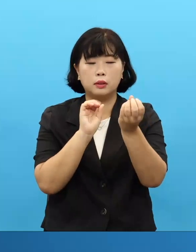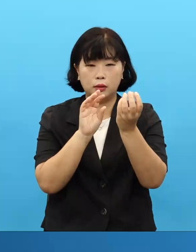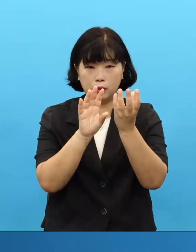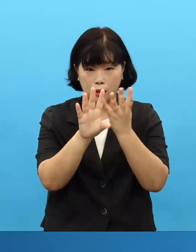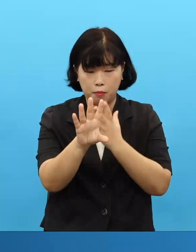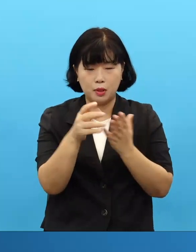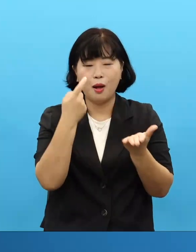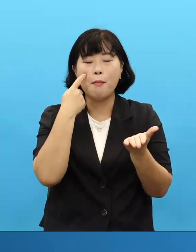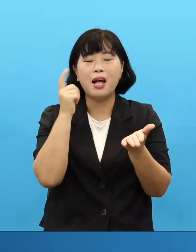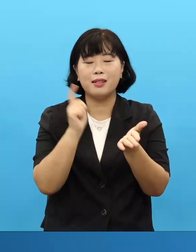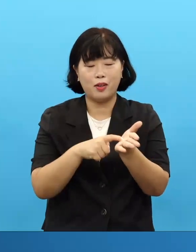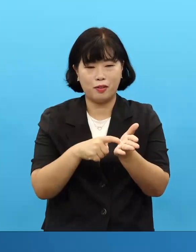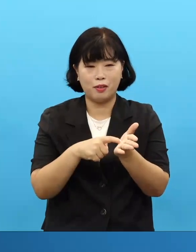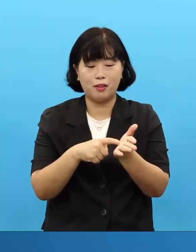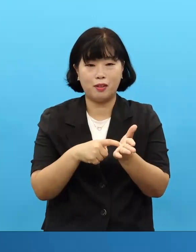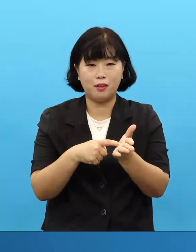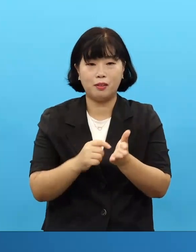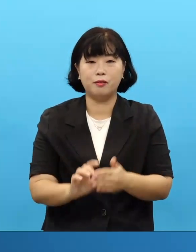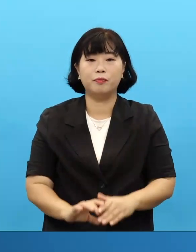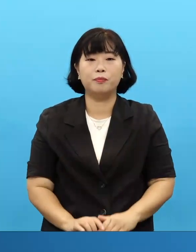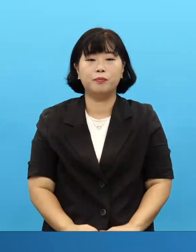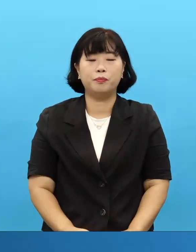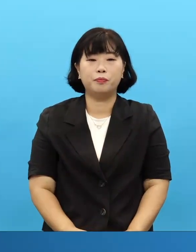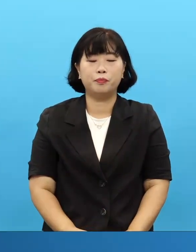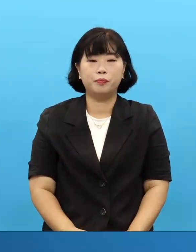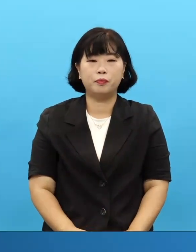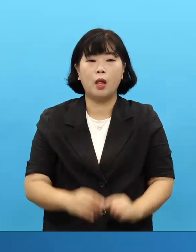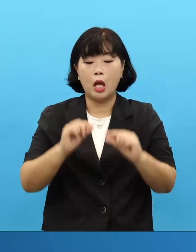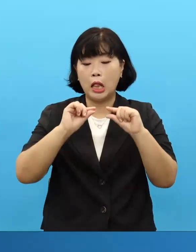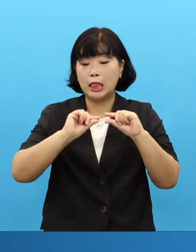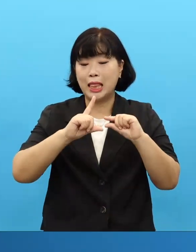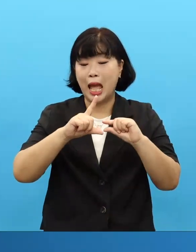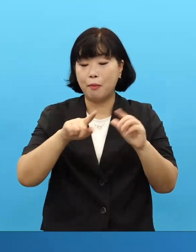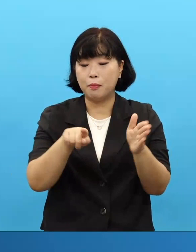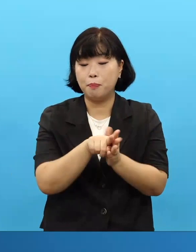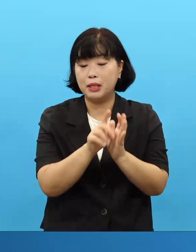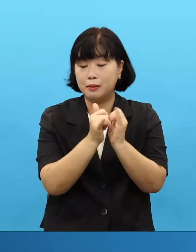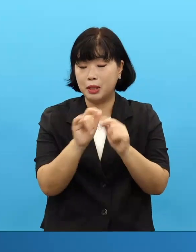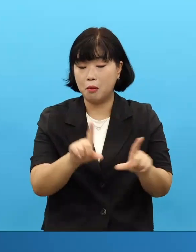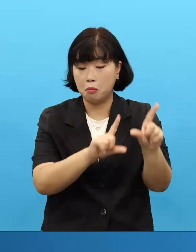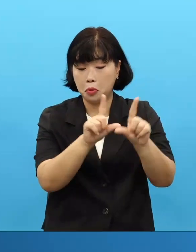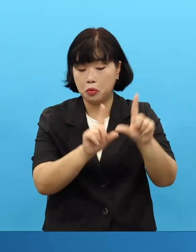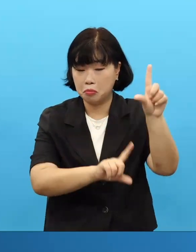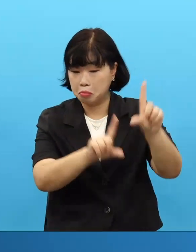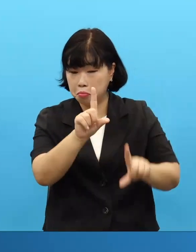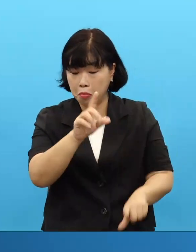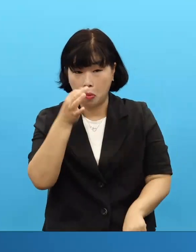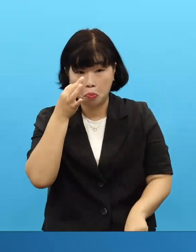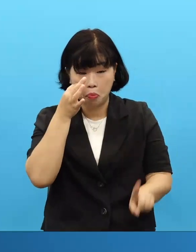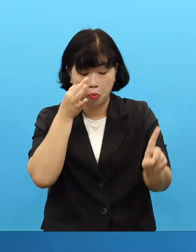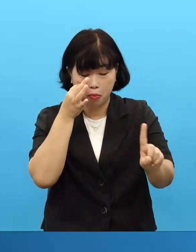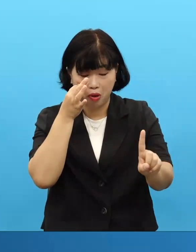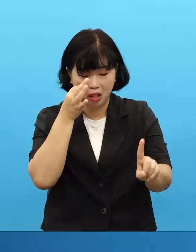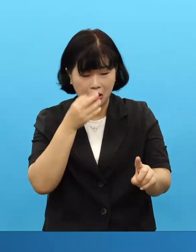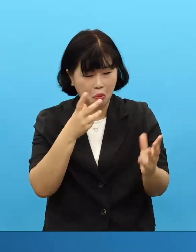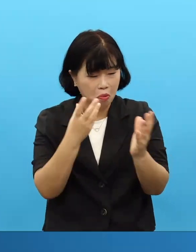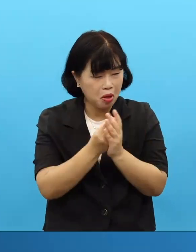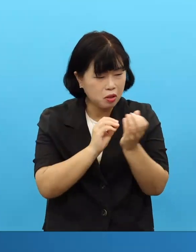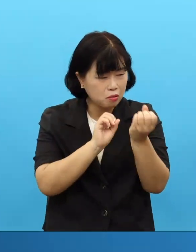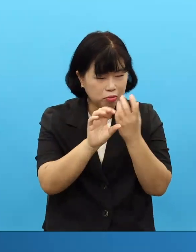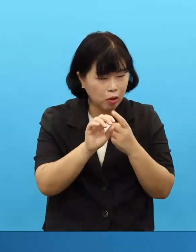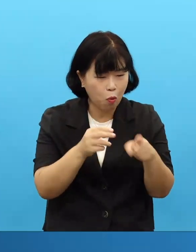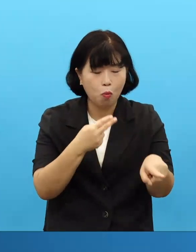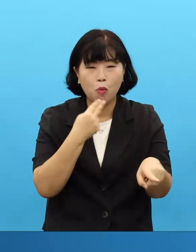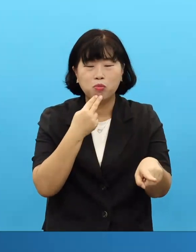절대 응답. He discovered the absolute answer. 대부분 신앙생활 하는 사람들 보면 뭐 이거는 안 찾고